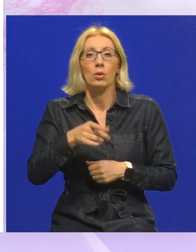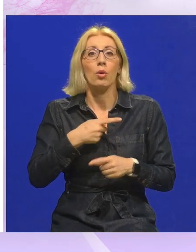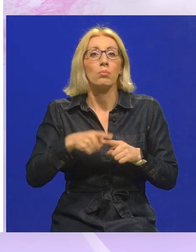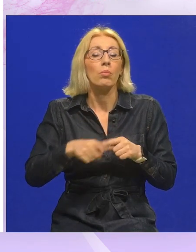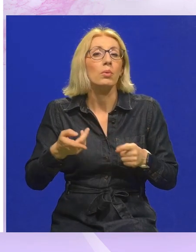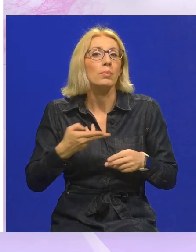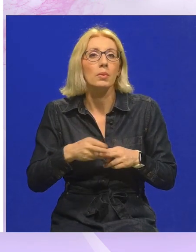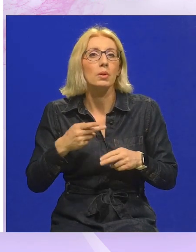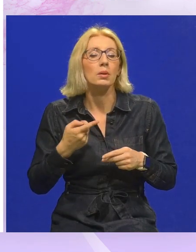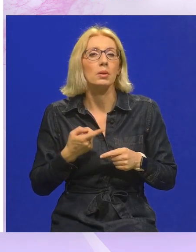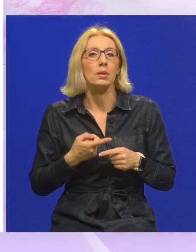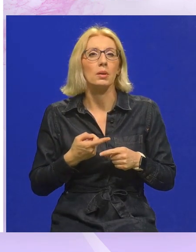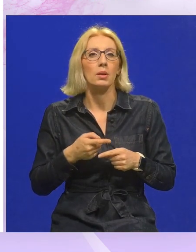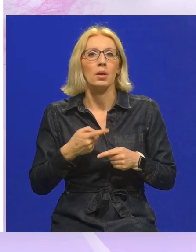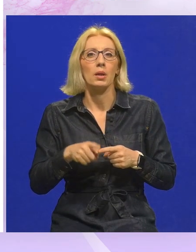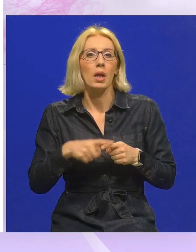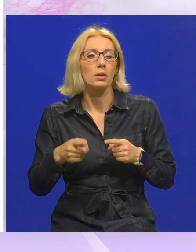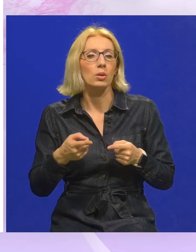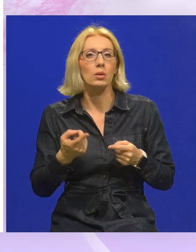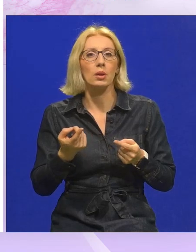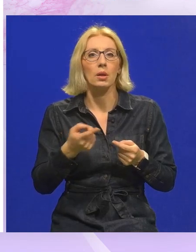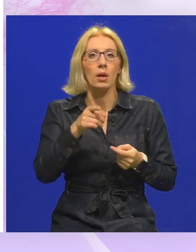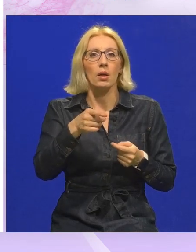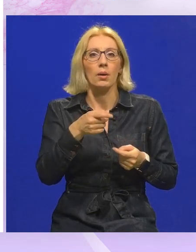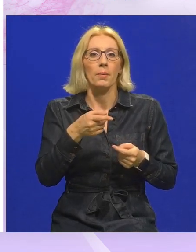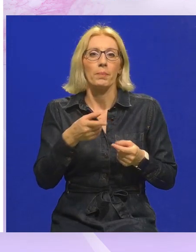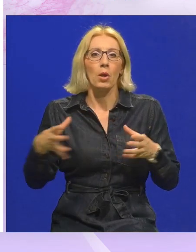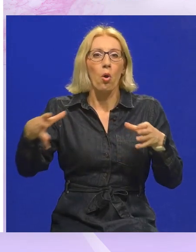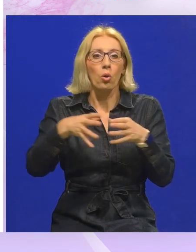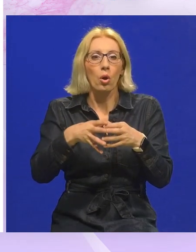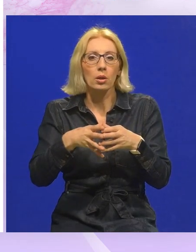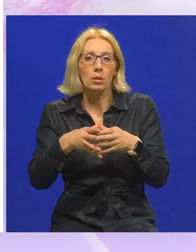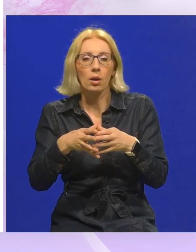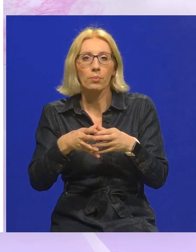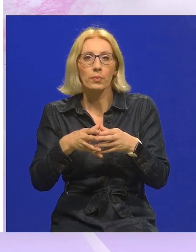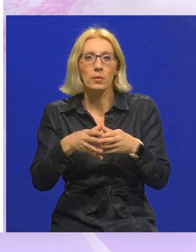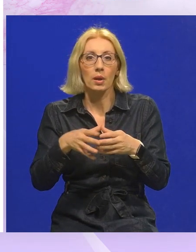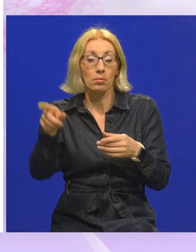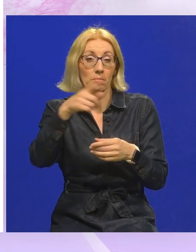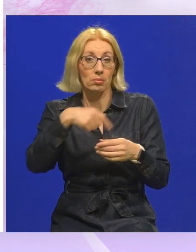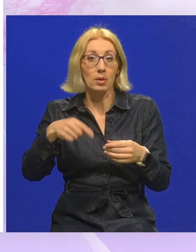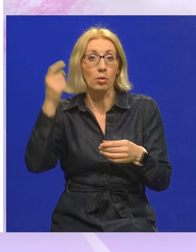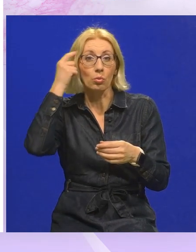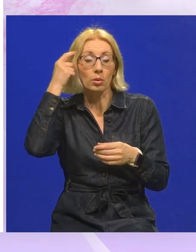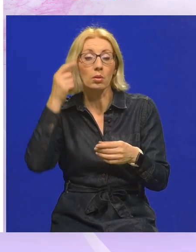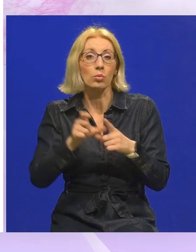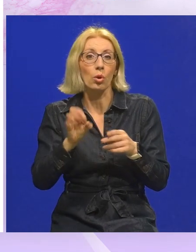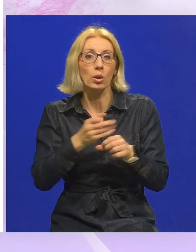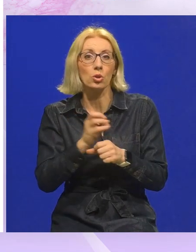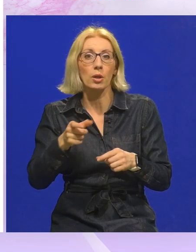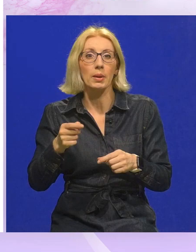između ostaloga svakako jedan od razloga jeste što okolina u tim dakle kulturnim događajima